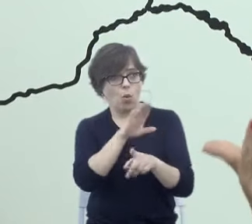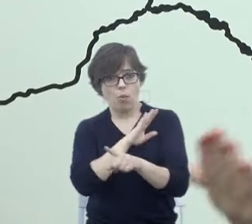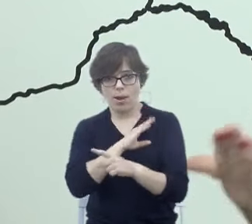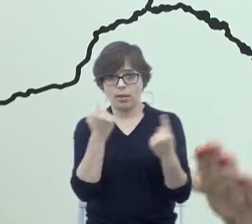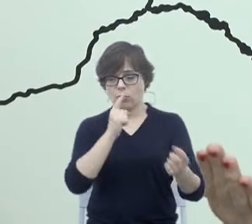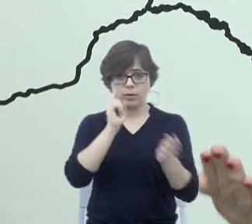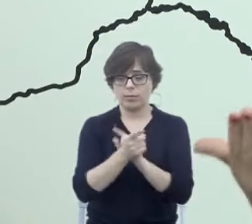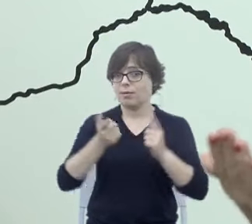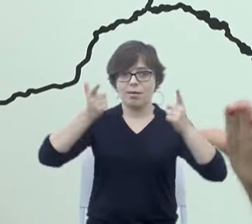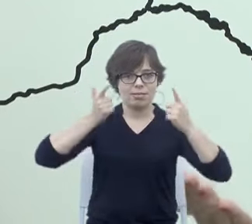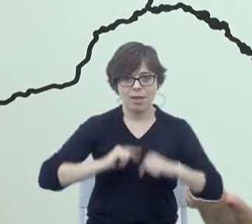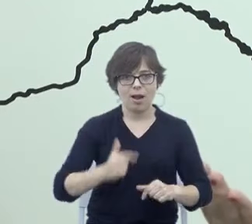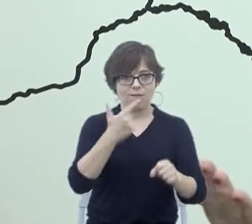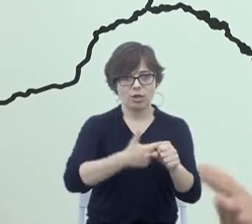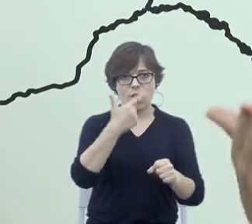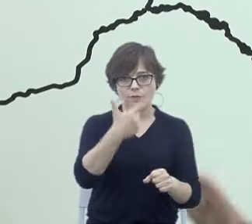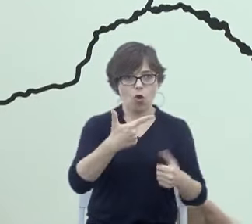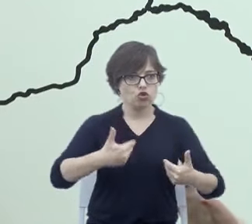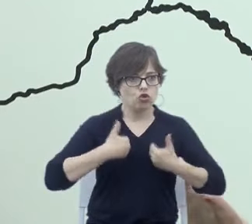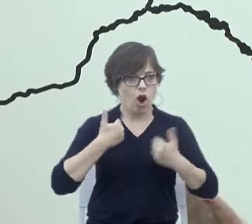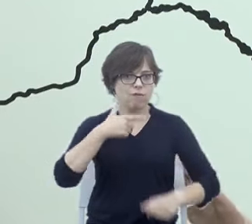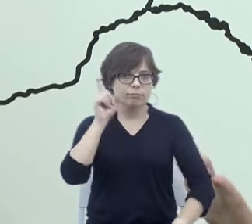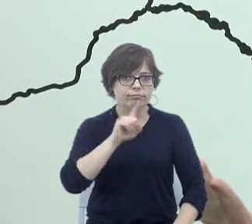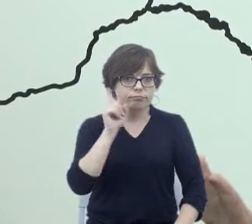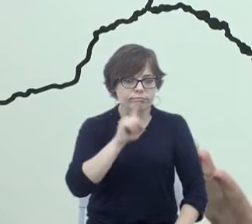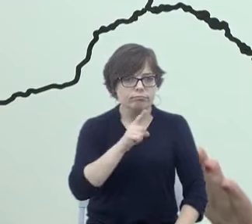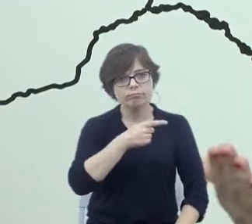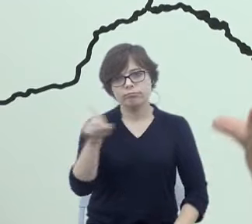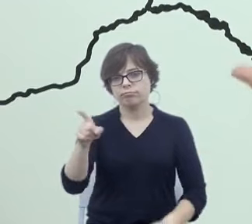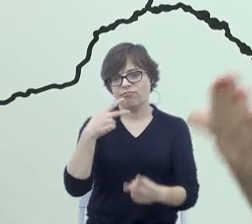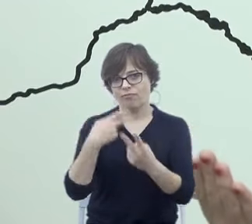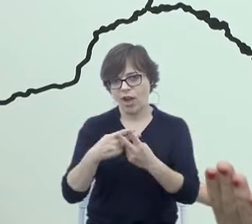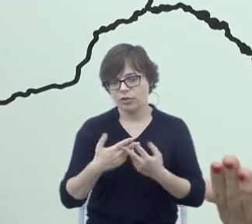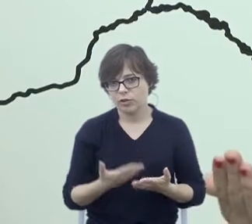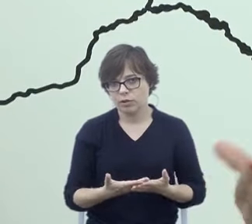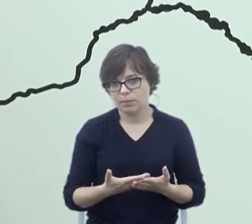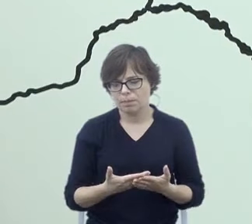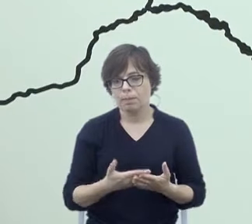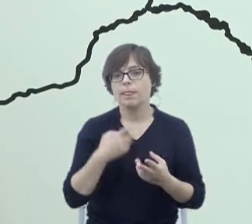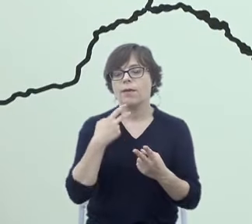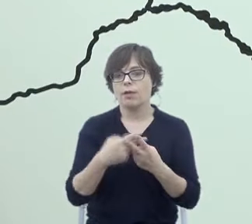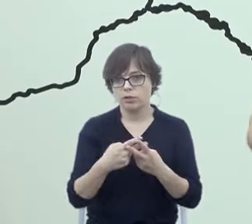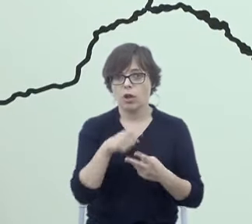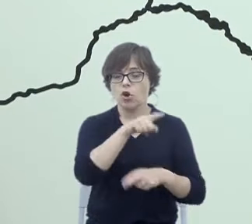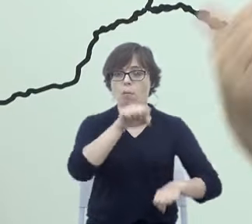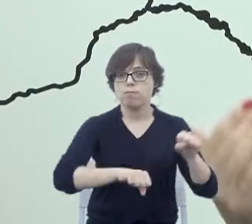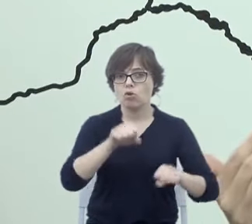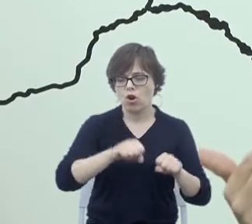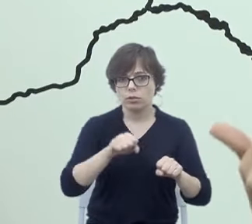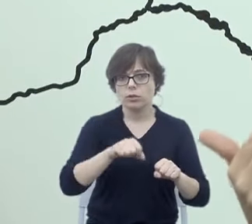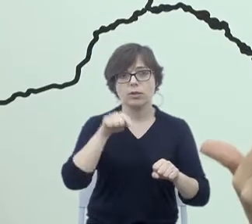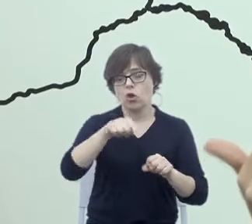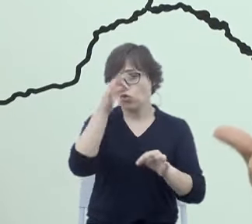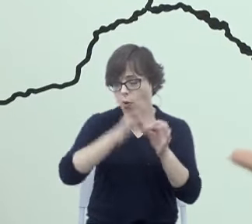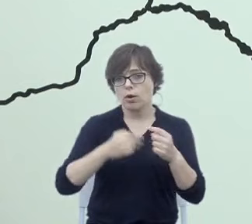nagle 22 zdrowych chłopów idzie do więzienia. Idzie do więzienia w procesie, w którym jest dokładnie